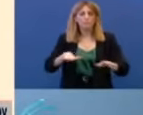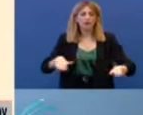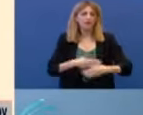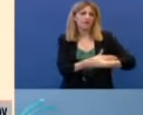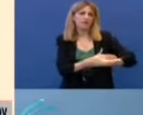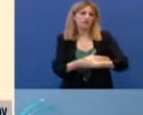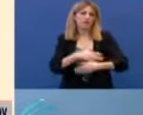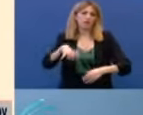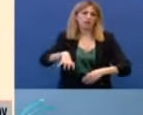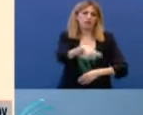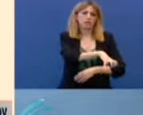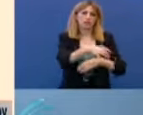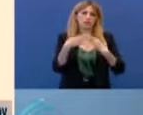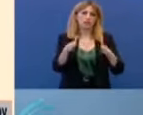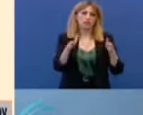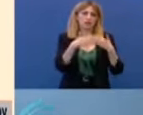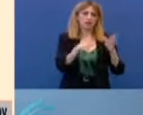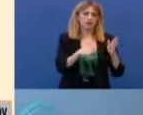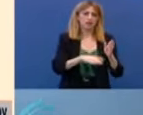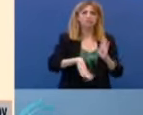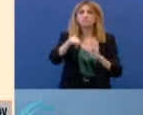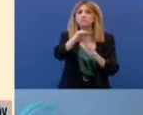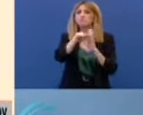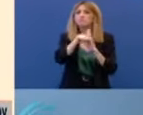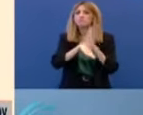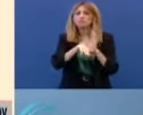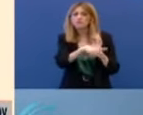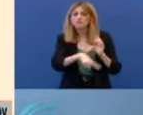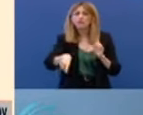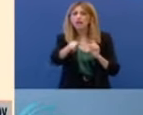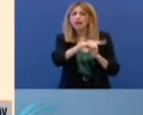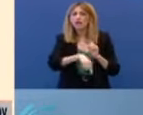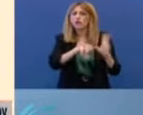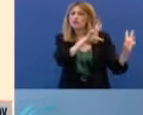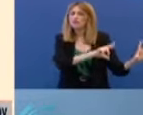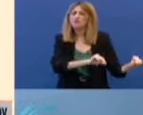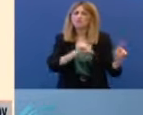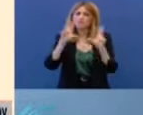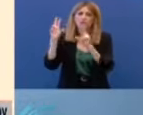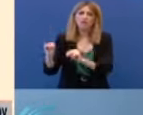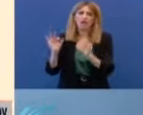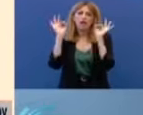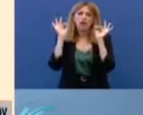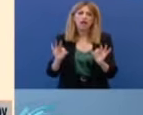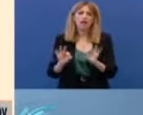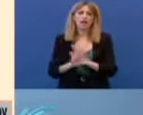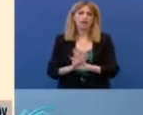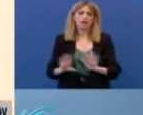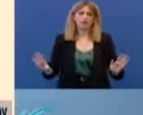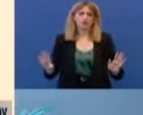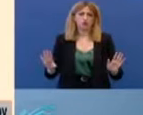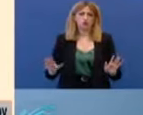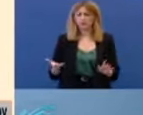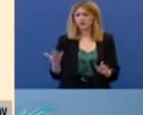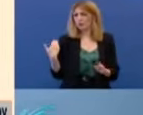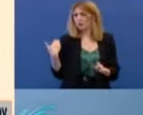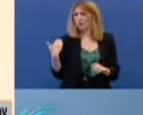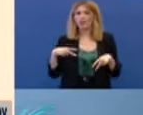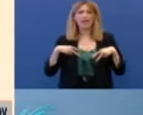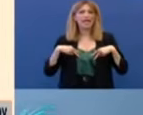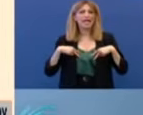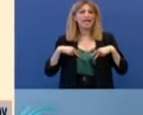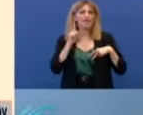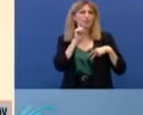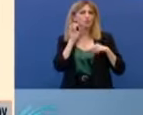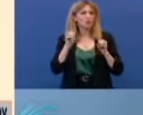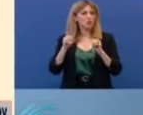κανόνες λειτουργίας των δημοτικών παιδικών σταθμών και των βρεφικών σταθμών είναι ακριβώς οι ίδιοι με εκείνους που ανακοίνωσε προλίγου η συνάδελφος